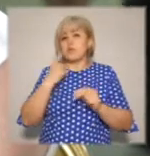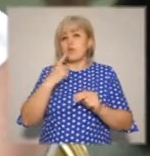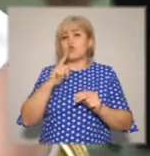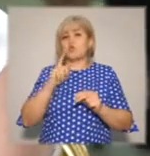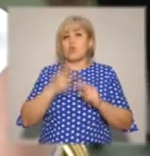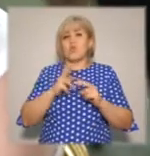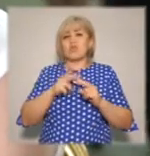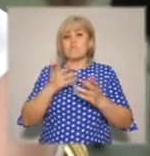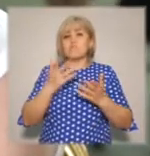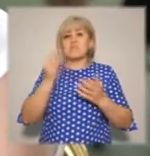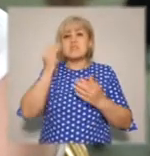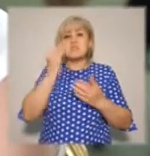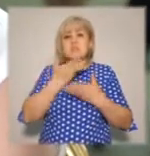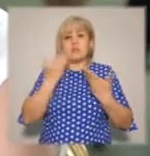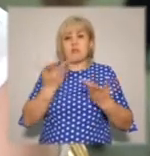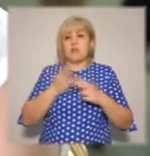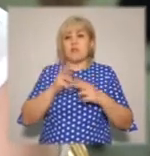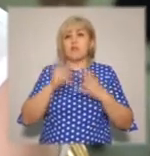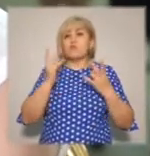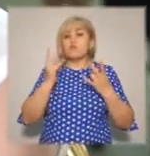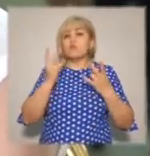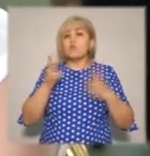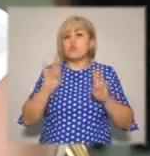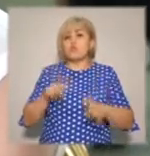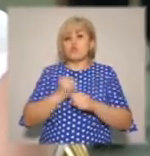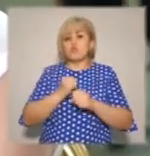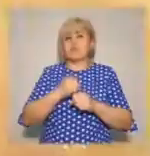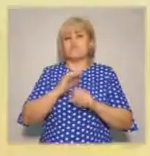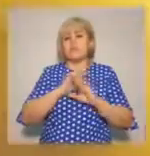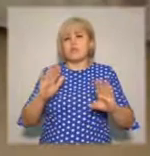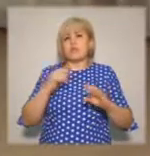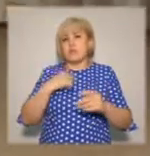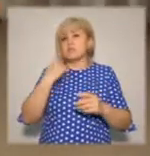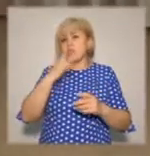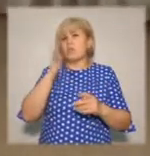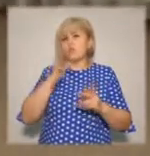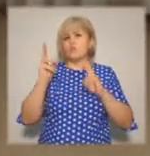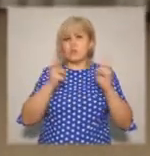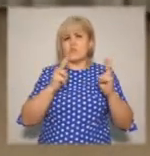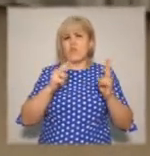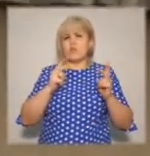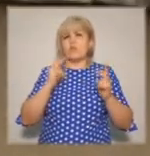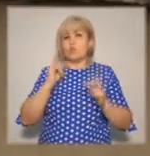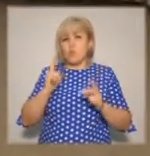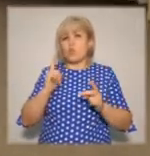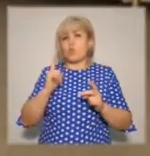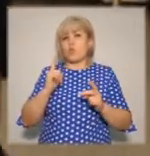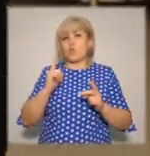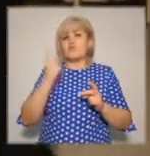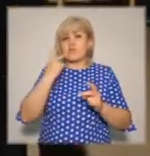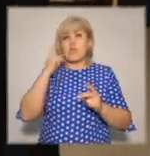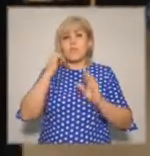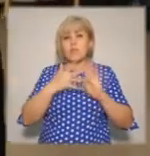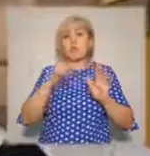буду танцевать. Но всегда понимала, что я танцевать хочу не в плане танцевания самой. Я всегда хотела тренировать. То